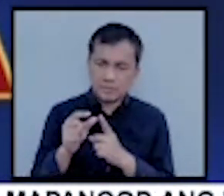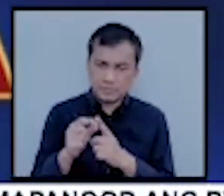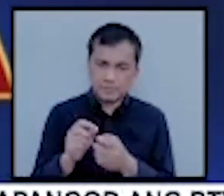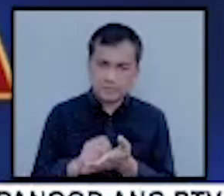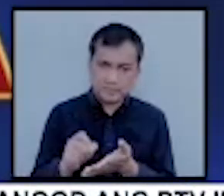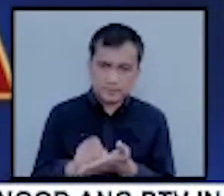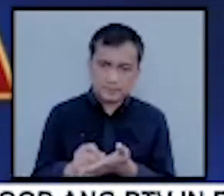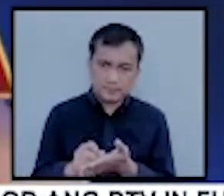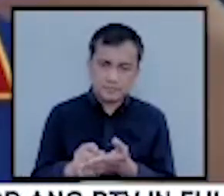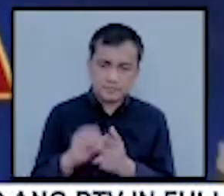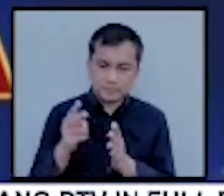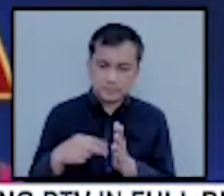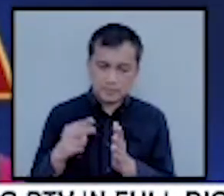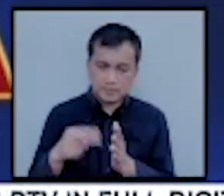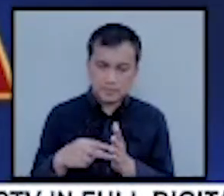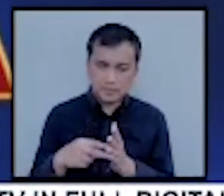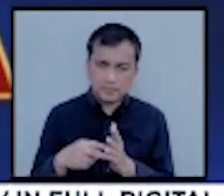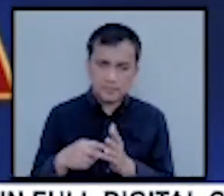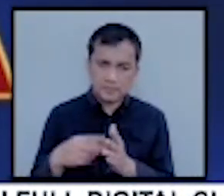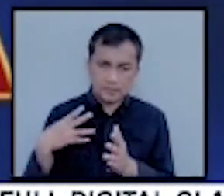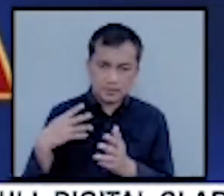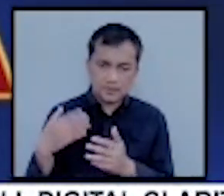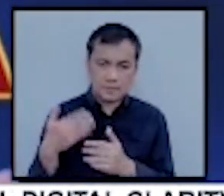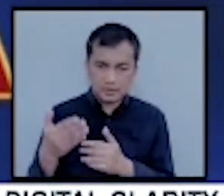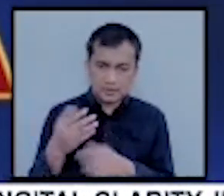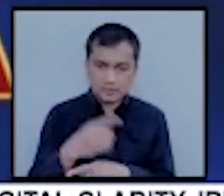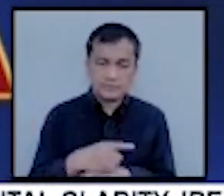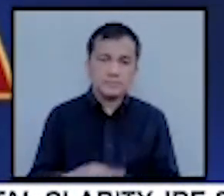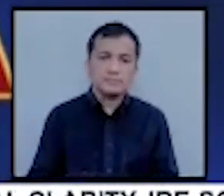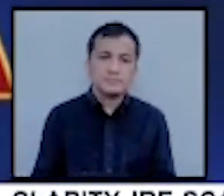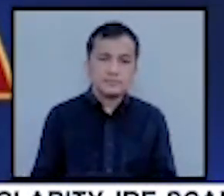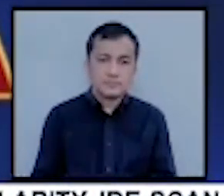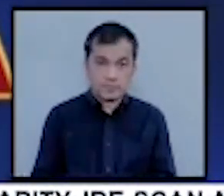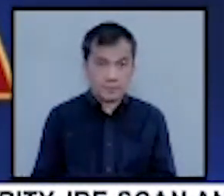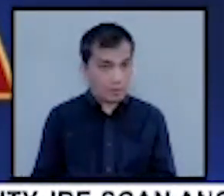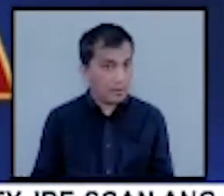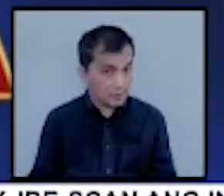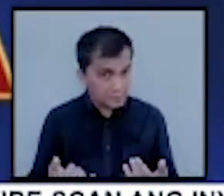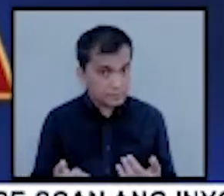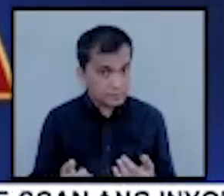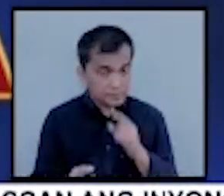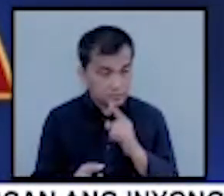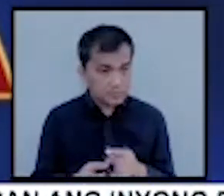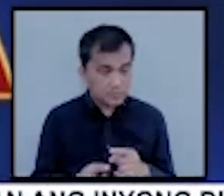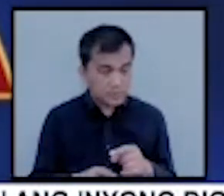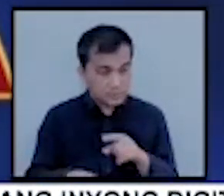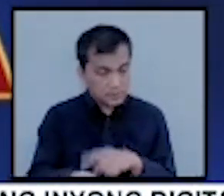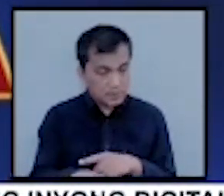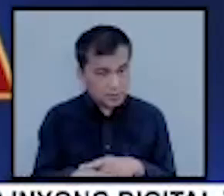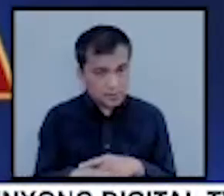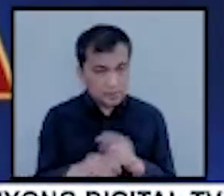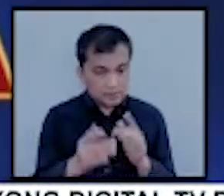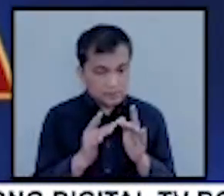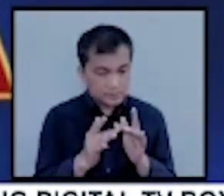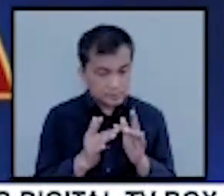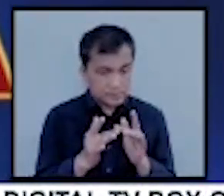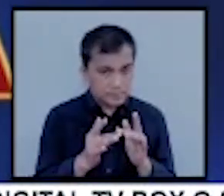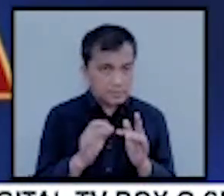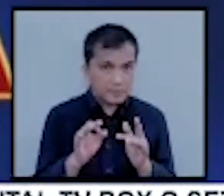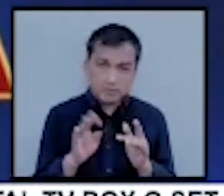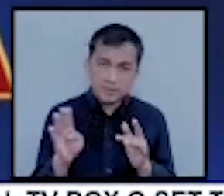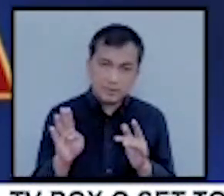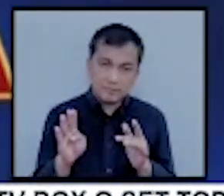yan na babasahin mo, maghihintay ka pa din next day. Ano? Ngayon, real time, nakikita natin sa social media, gawa ng